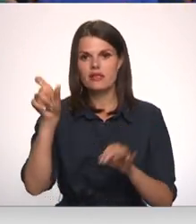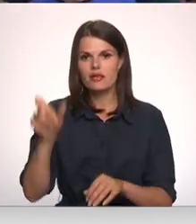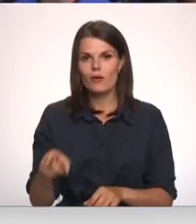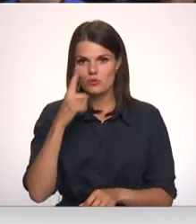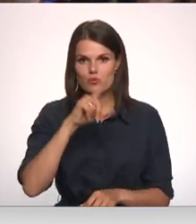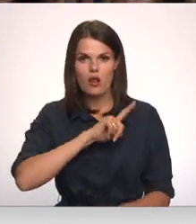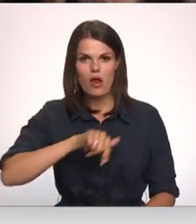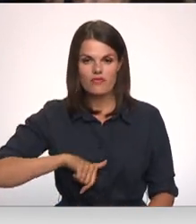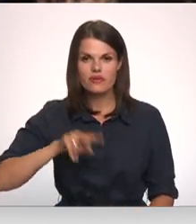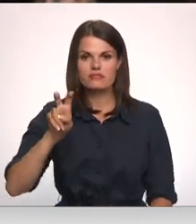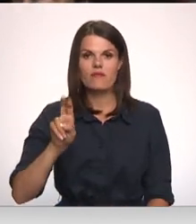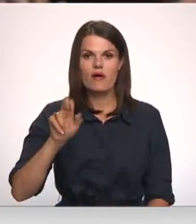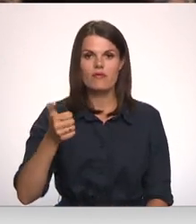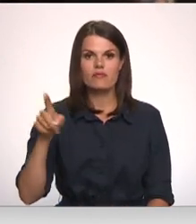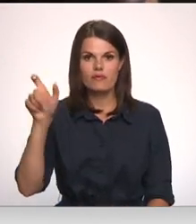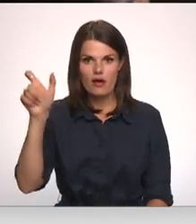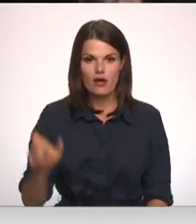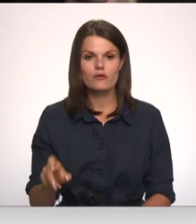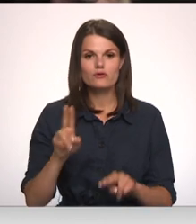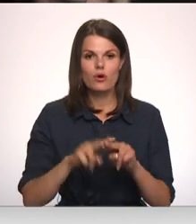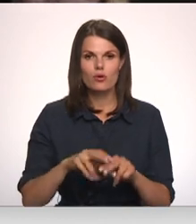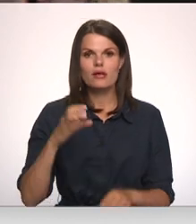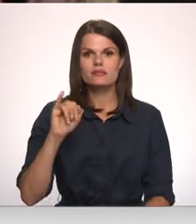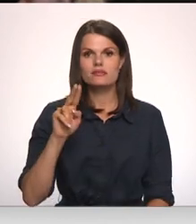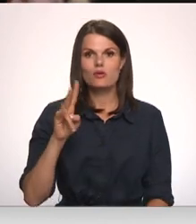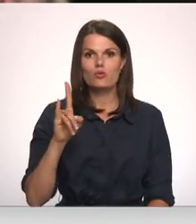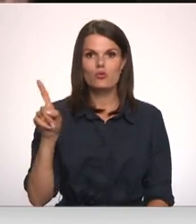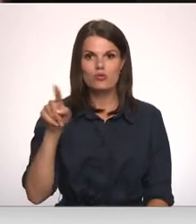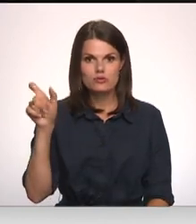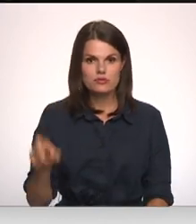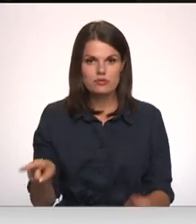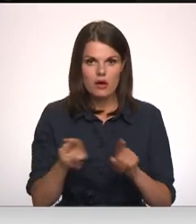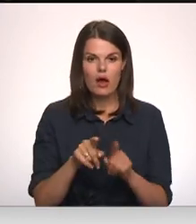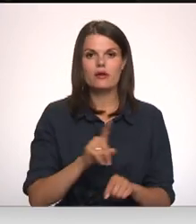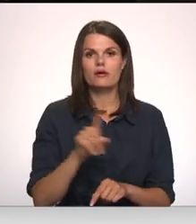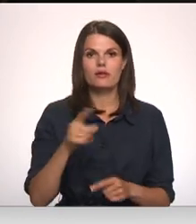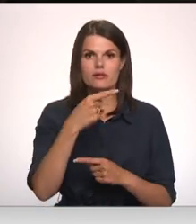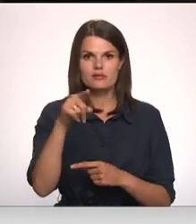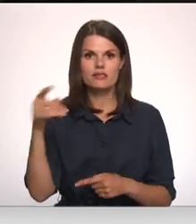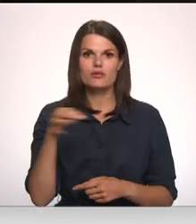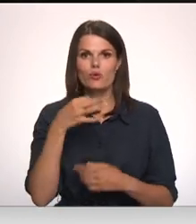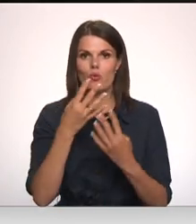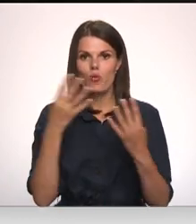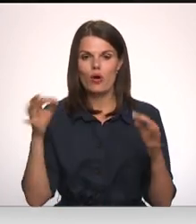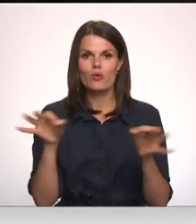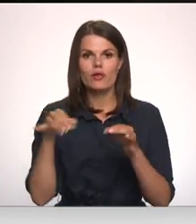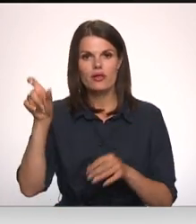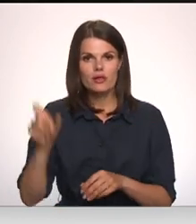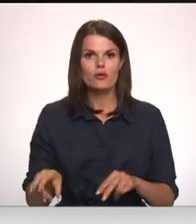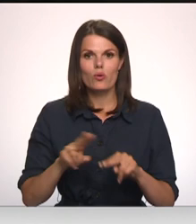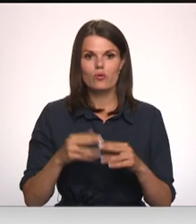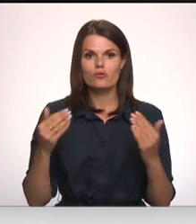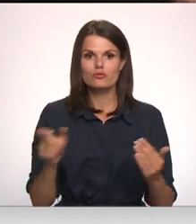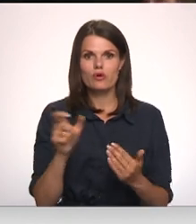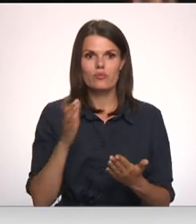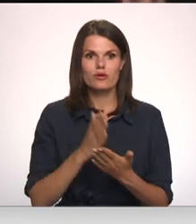šī gada jaunums diasporas virsdiriģents Ivars Cinkus. Mums ir arī, protams, citi koru diriģenti un arī tieši šobrīd notiek garīgās